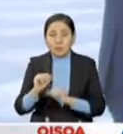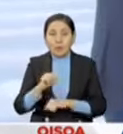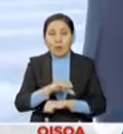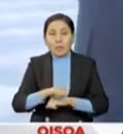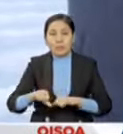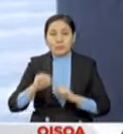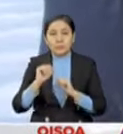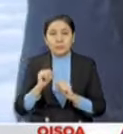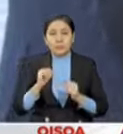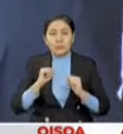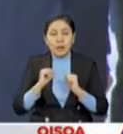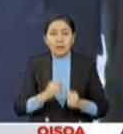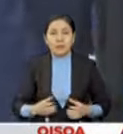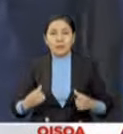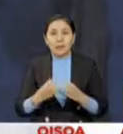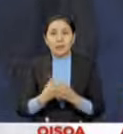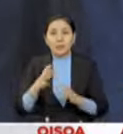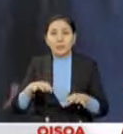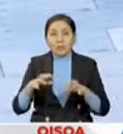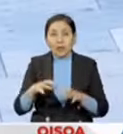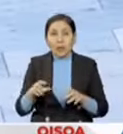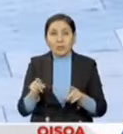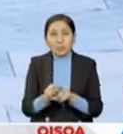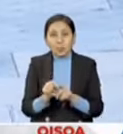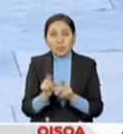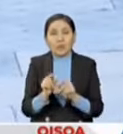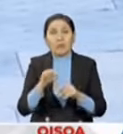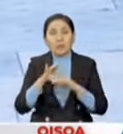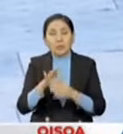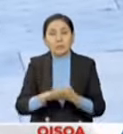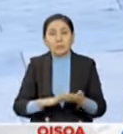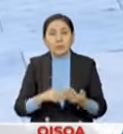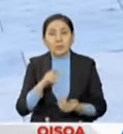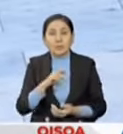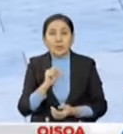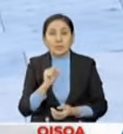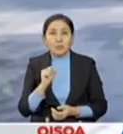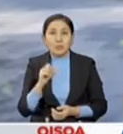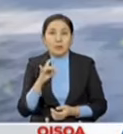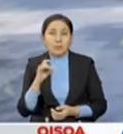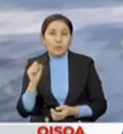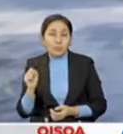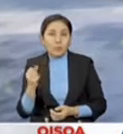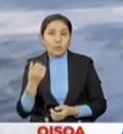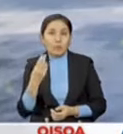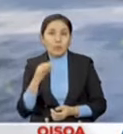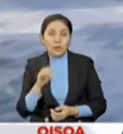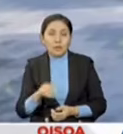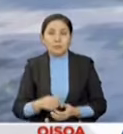xizmati brigadasi otliq otryadi va kinologiya xizmatining namoyishlari bilan davom etdi. Masuda Somiddinova, Aziz Rayimboyev,